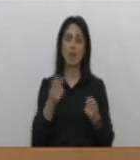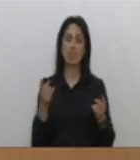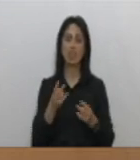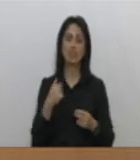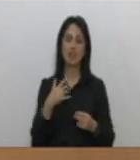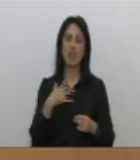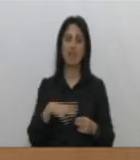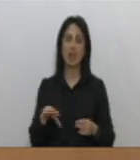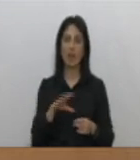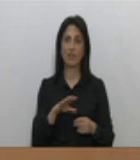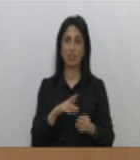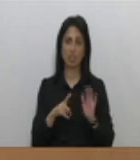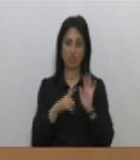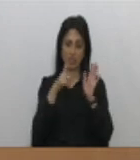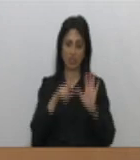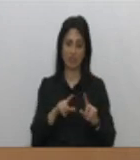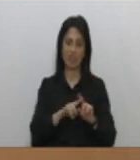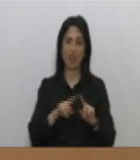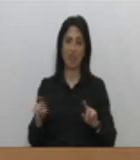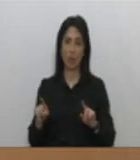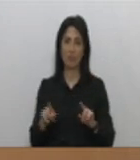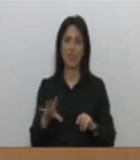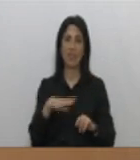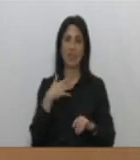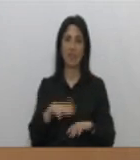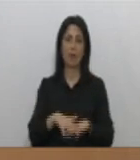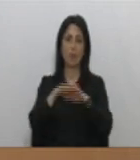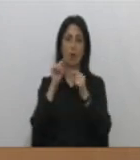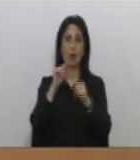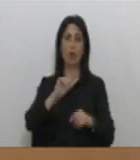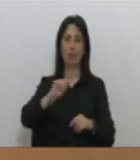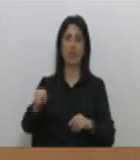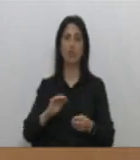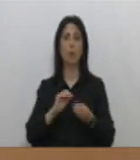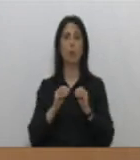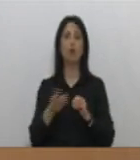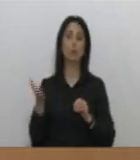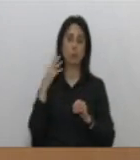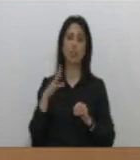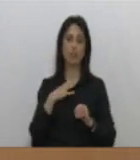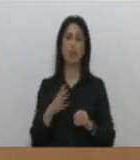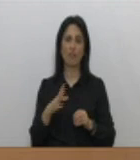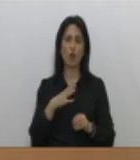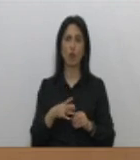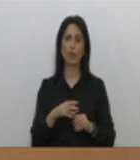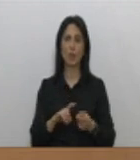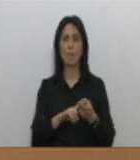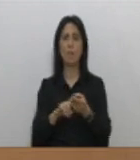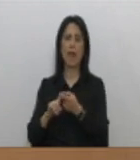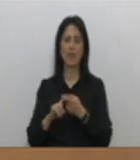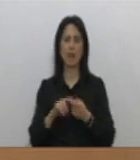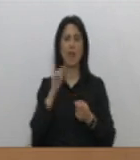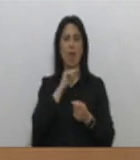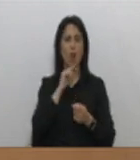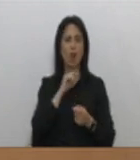ჩვენს ქვეყანას 7 თვის განმავლობაში იყავით ბოიკოტში. Პრობლემები მაშინ ჰქონდათ, უქონდა, პანდემია იყო,